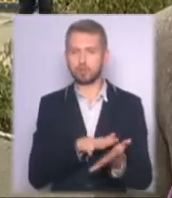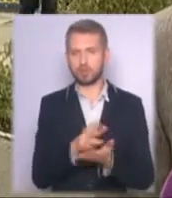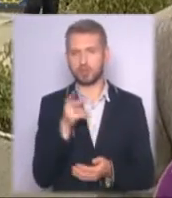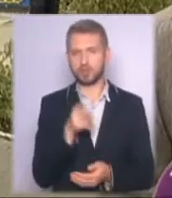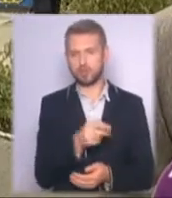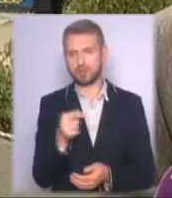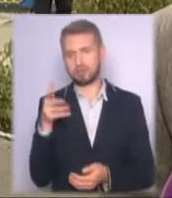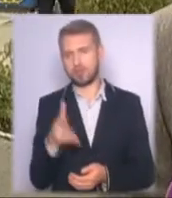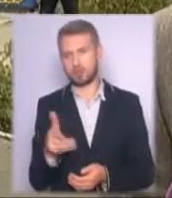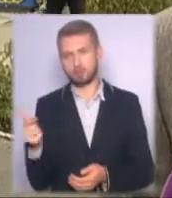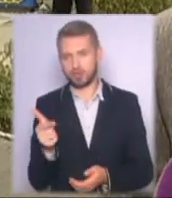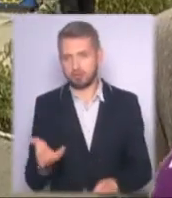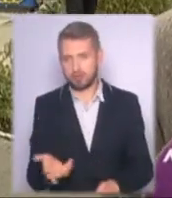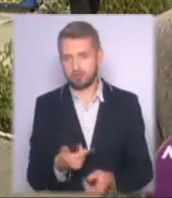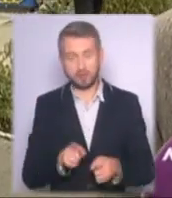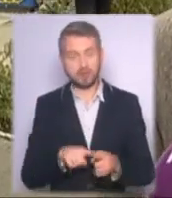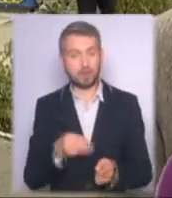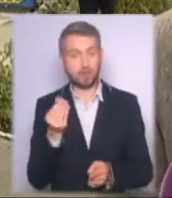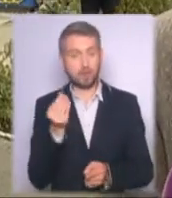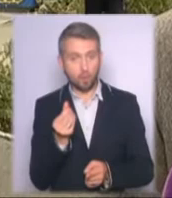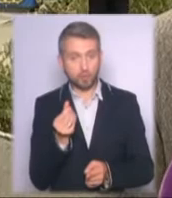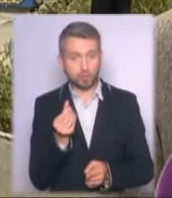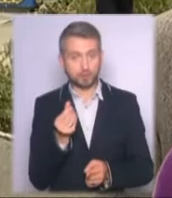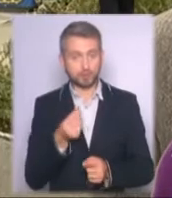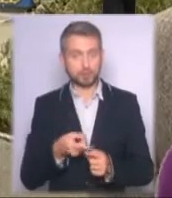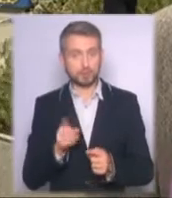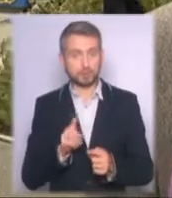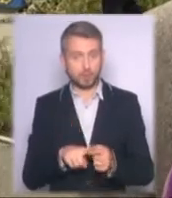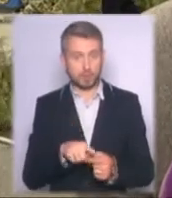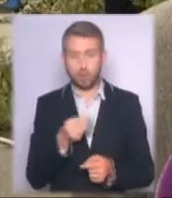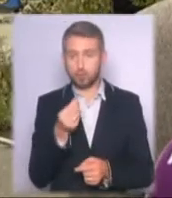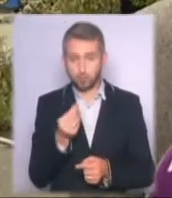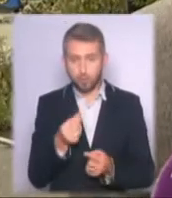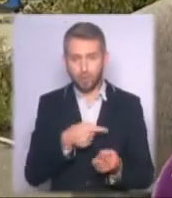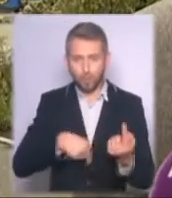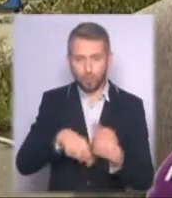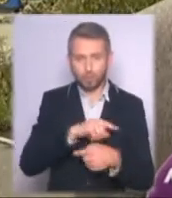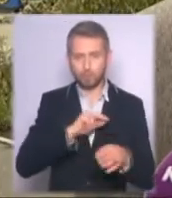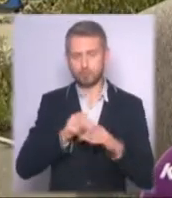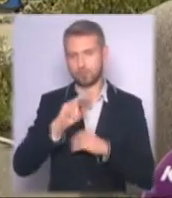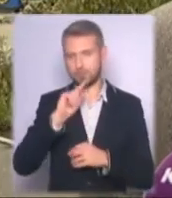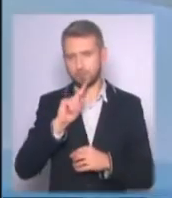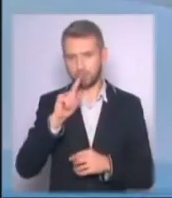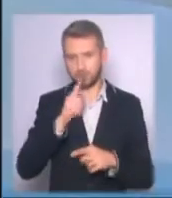до 5 тисяч гривень. Ці кошти, ця фактична сума окуповується за півроку.